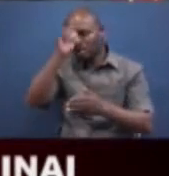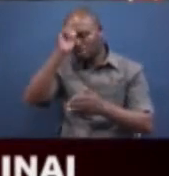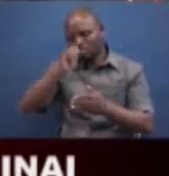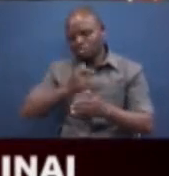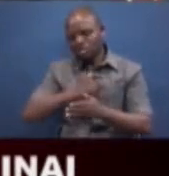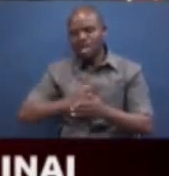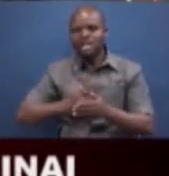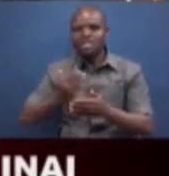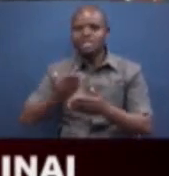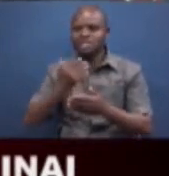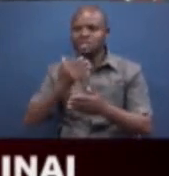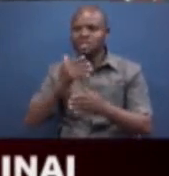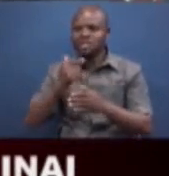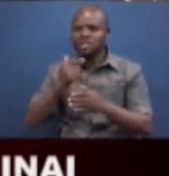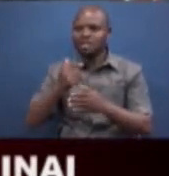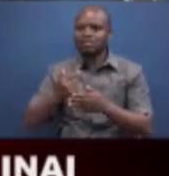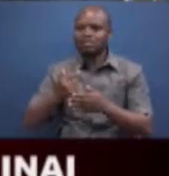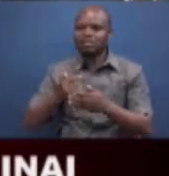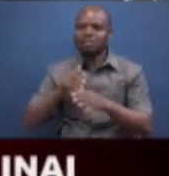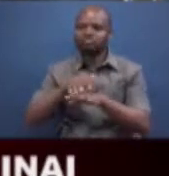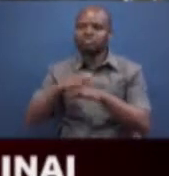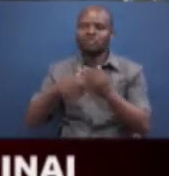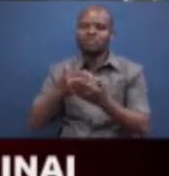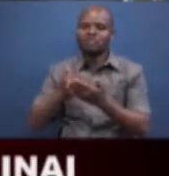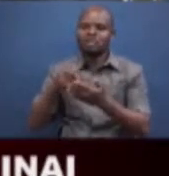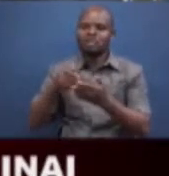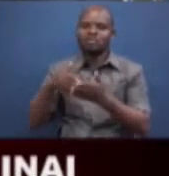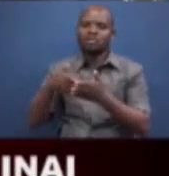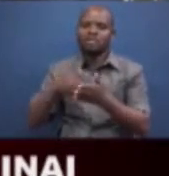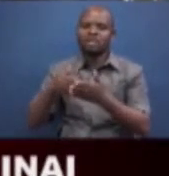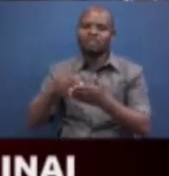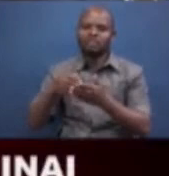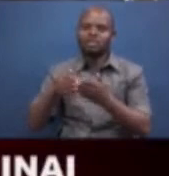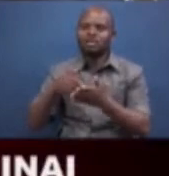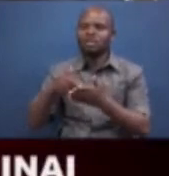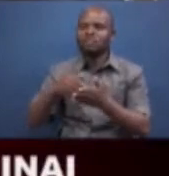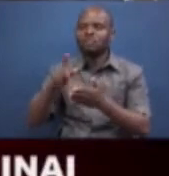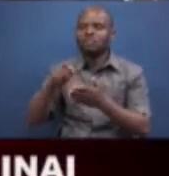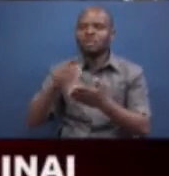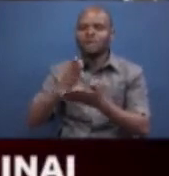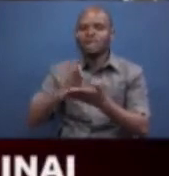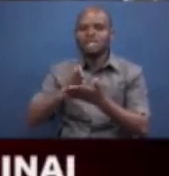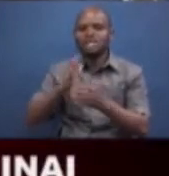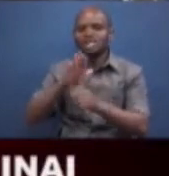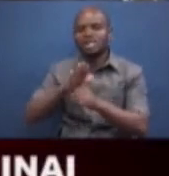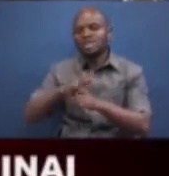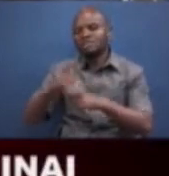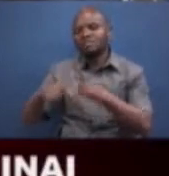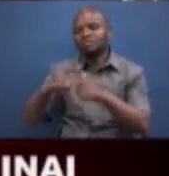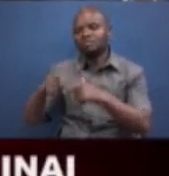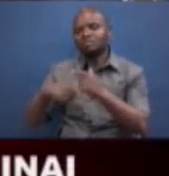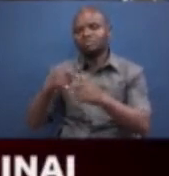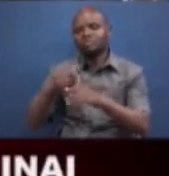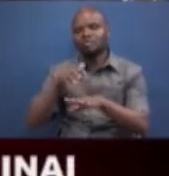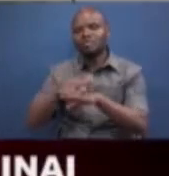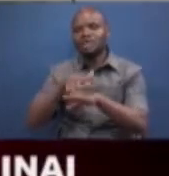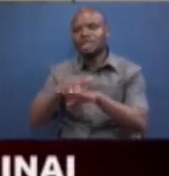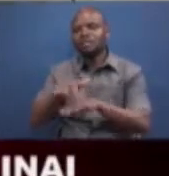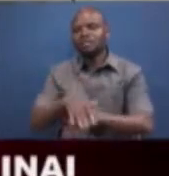Mheshimiwa Rais Samia amelitolea ufafanuzi kuwa kuna udhaifu na uonevu ambao kesi nyingi zinaendeshwa kwa